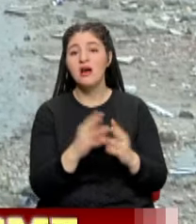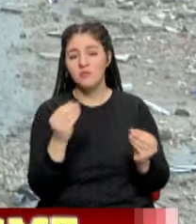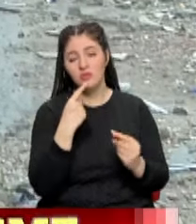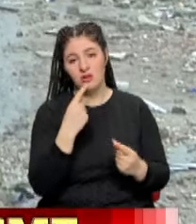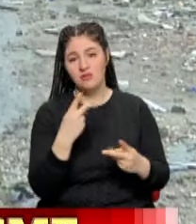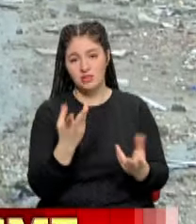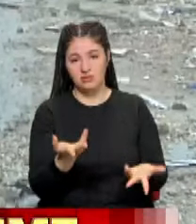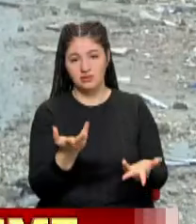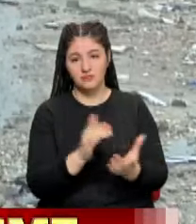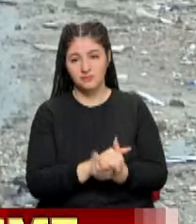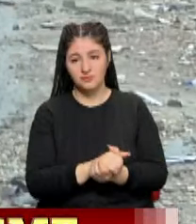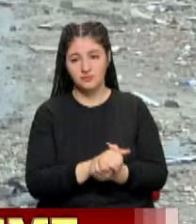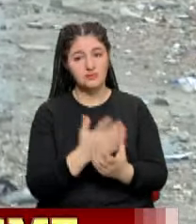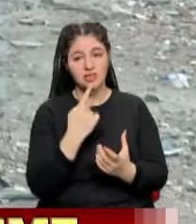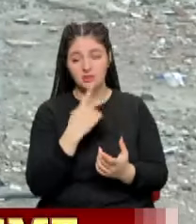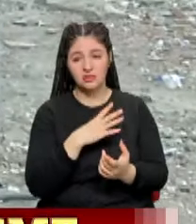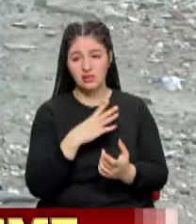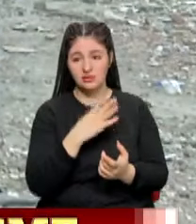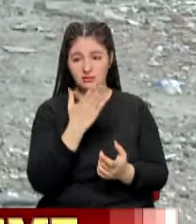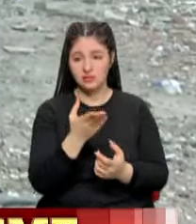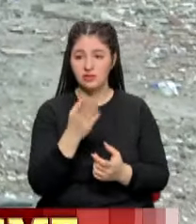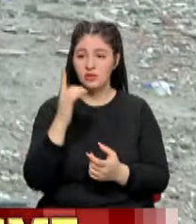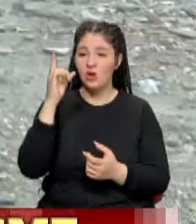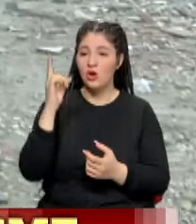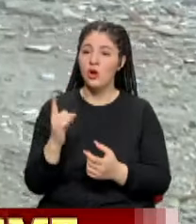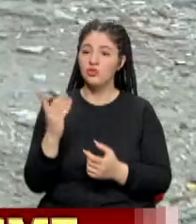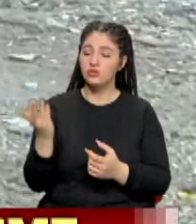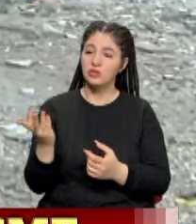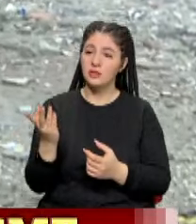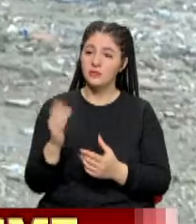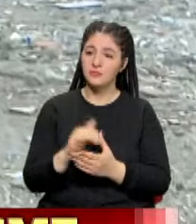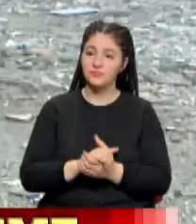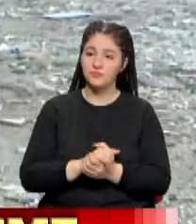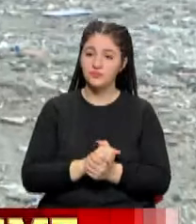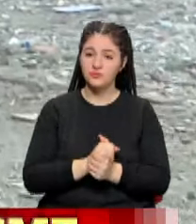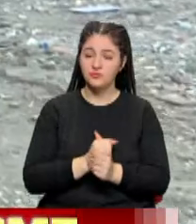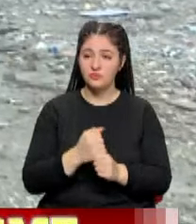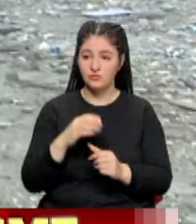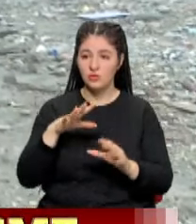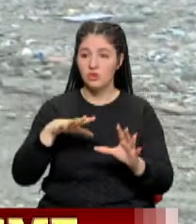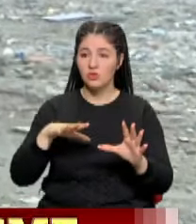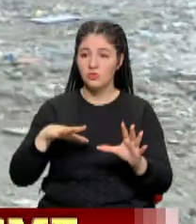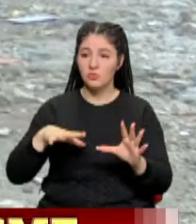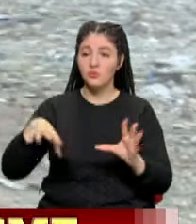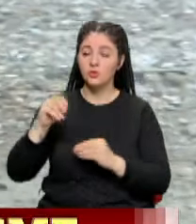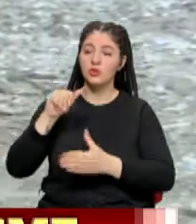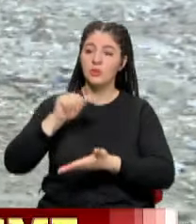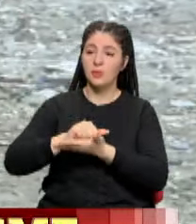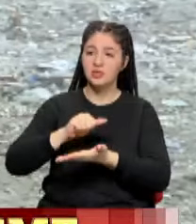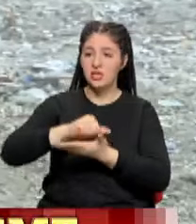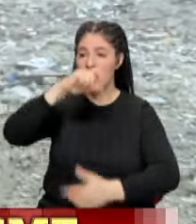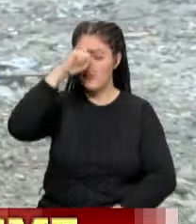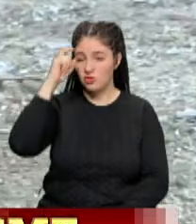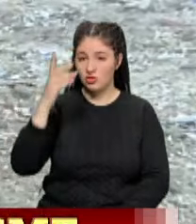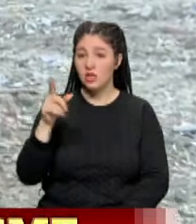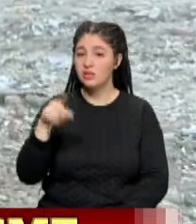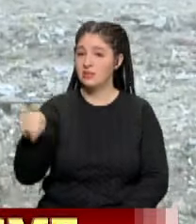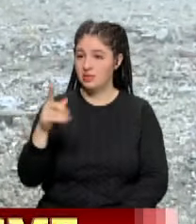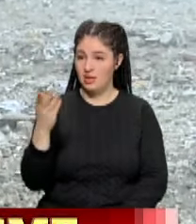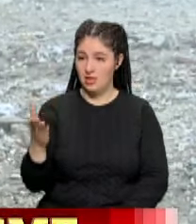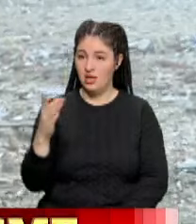kaybettiğini söyleyebiliriz. Ne dersiniz? Öncelikle tüm basın emekçilerine,